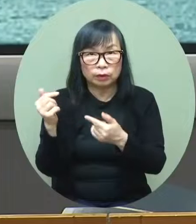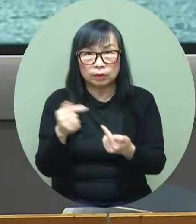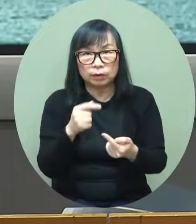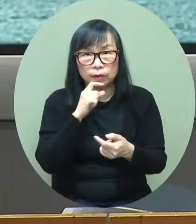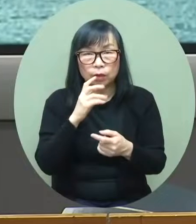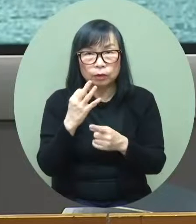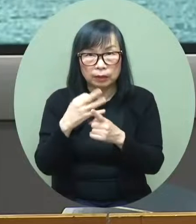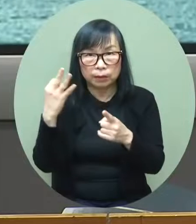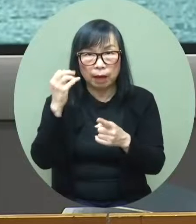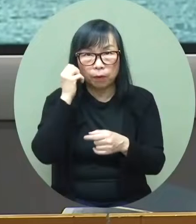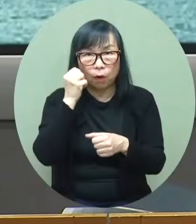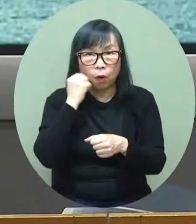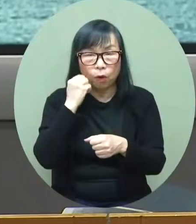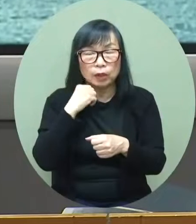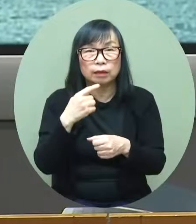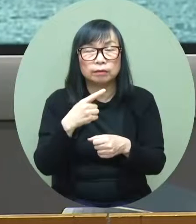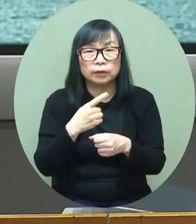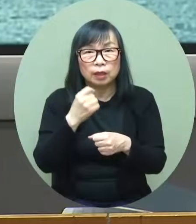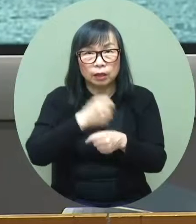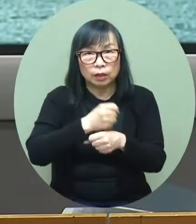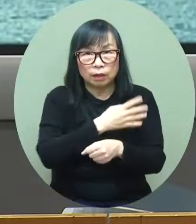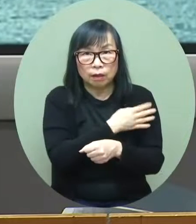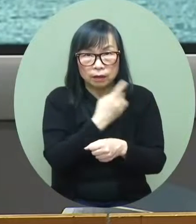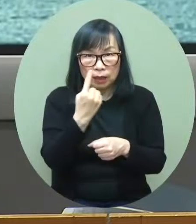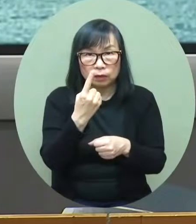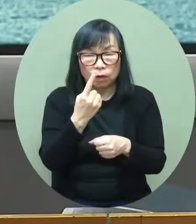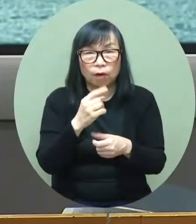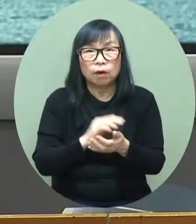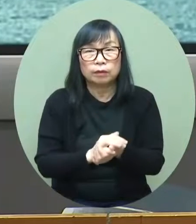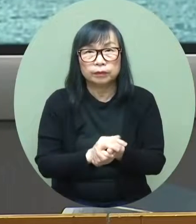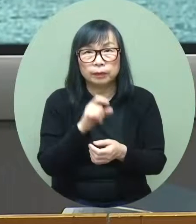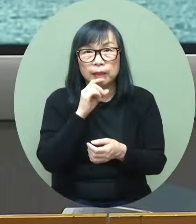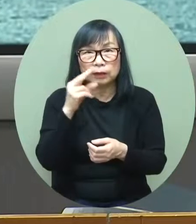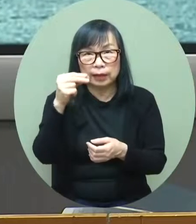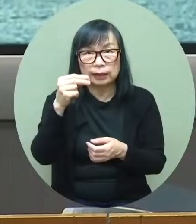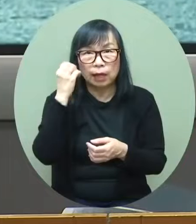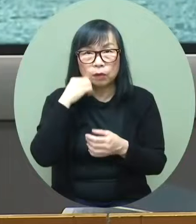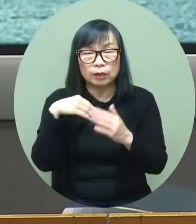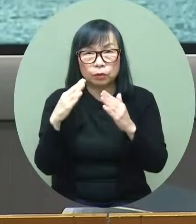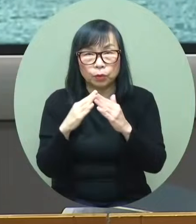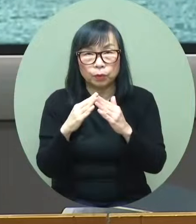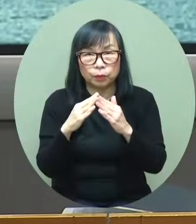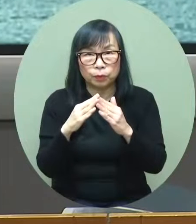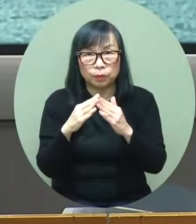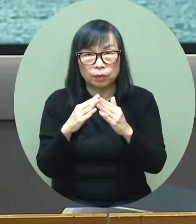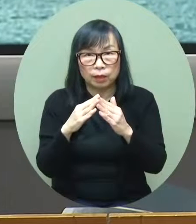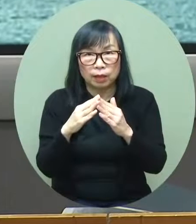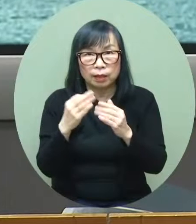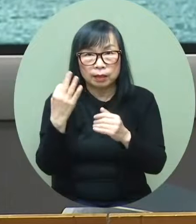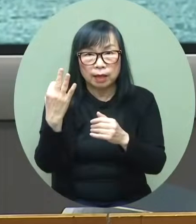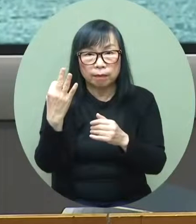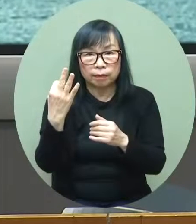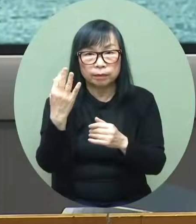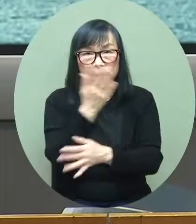13個院友。同埋一個工作人員咧，就由7間院舍，即係7間老人院舍，同埋3